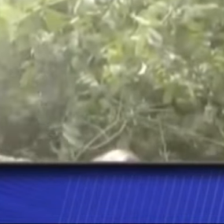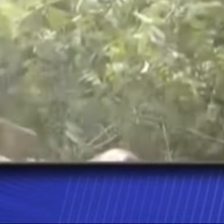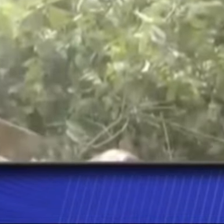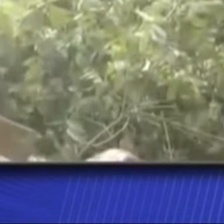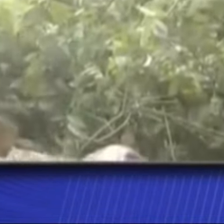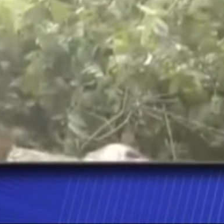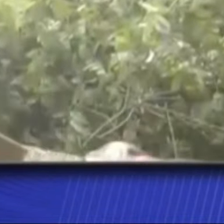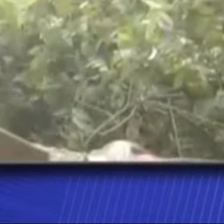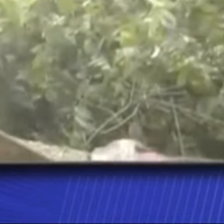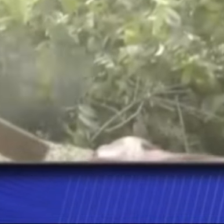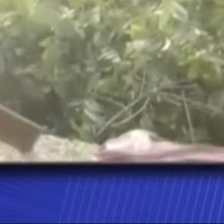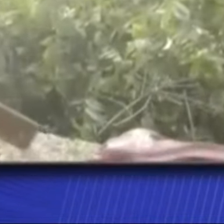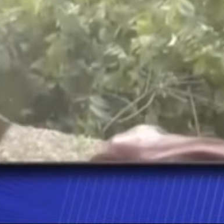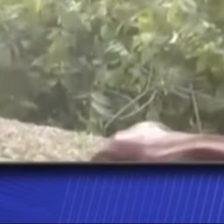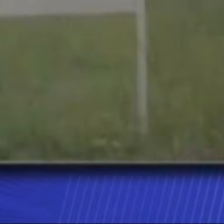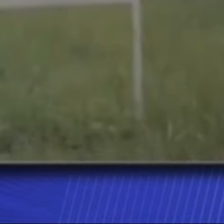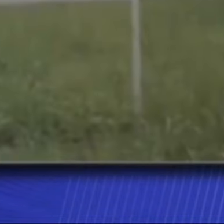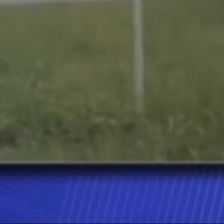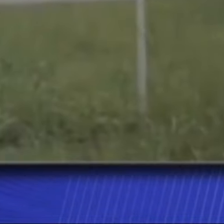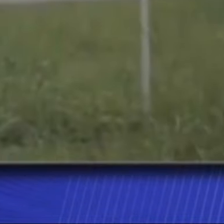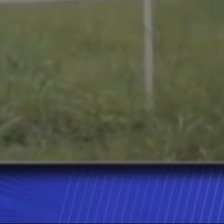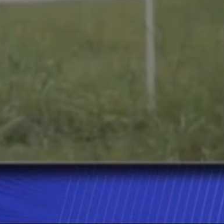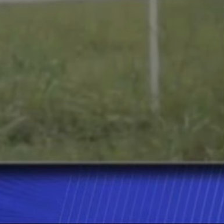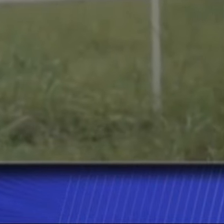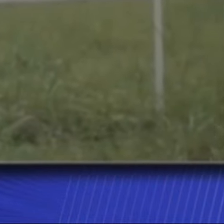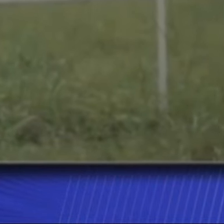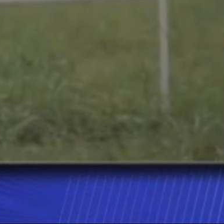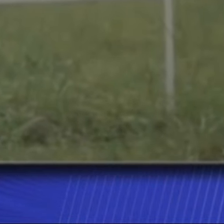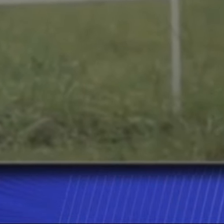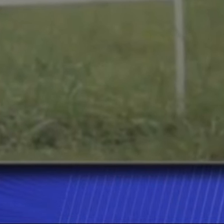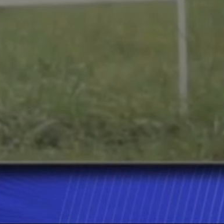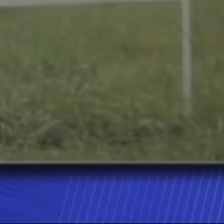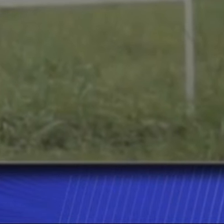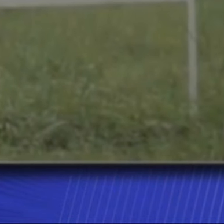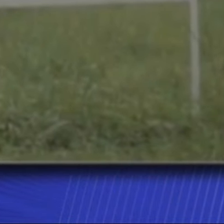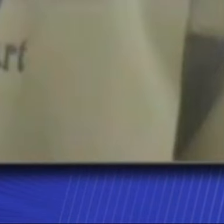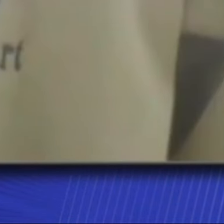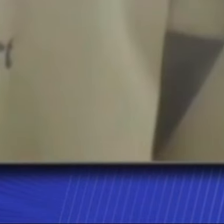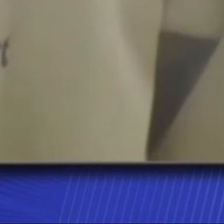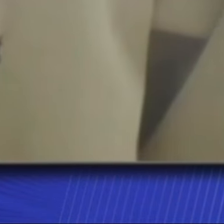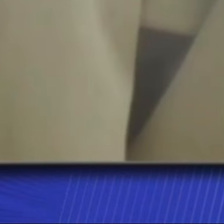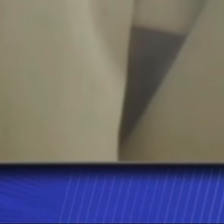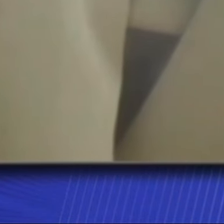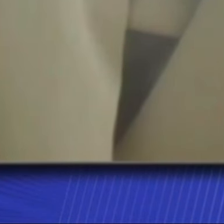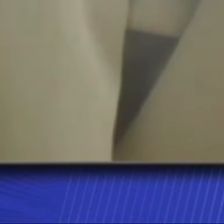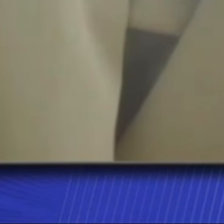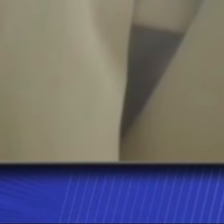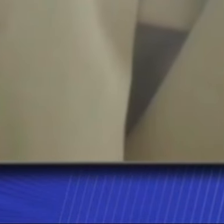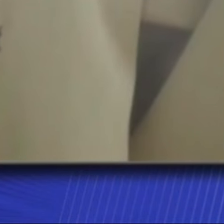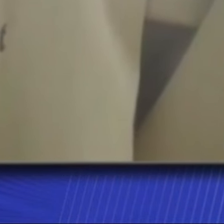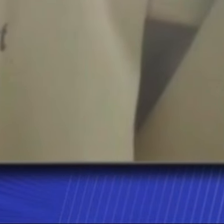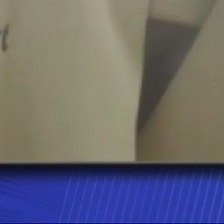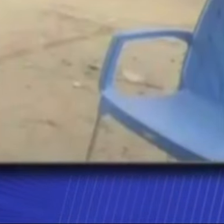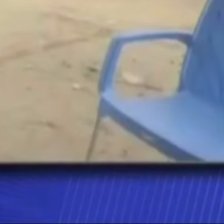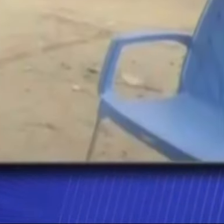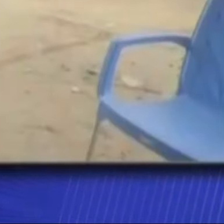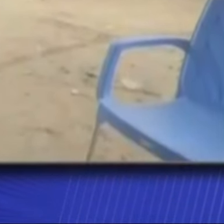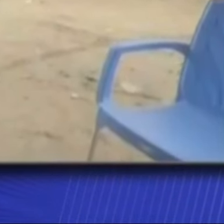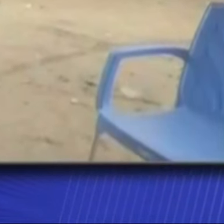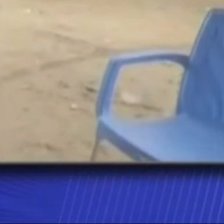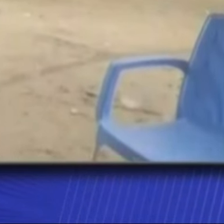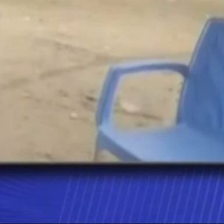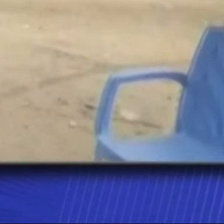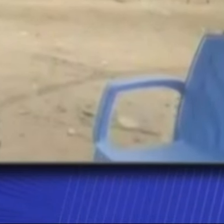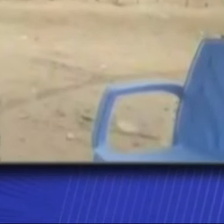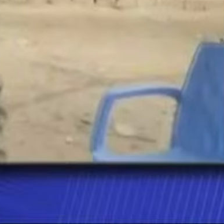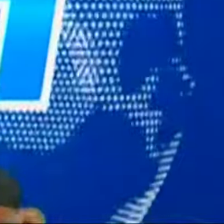et maintenant l'apiculture. Les projets forêts de l'université de Kisangani portent ses fruits. On en parle également dans ces